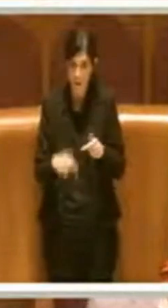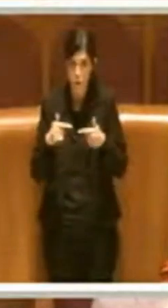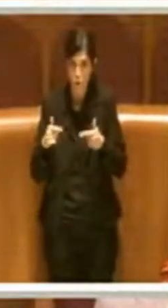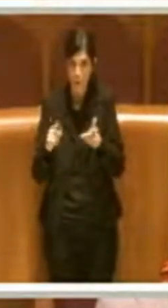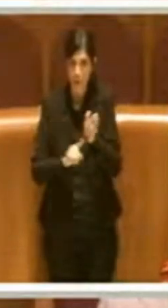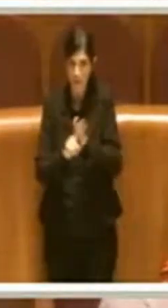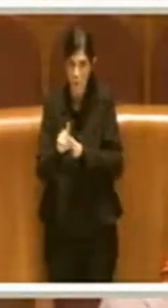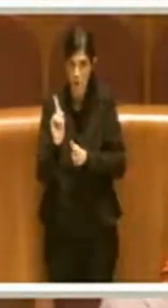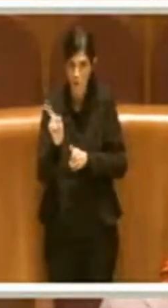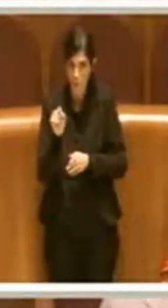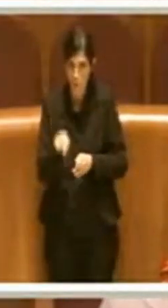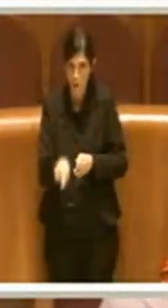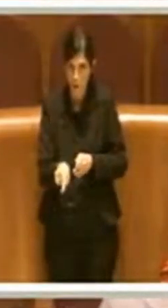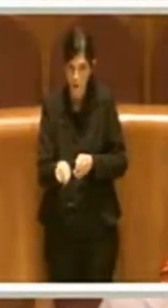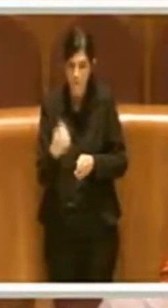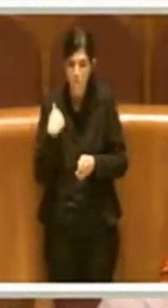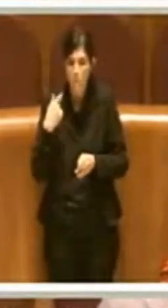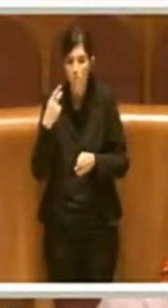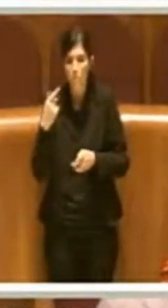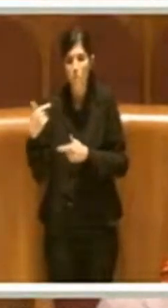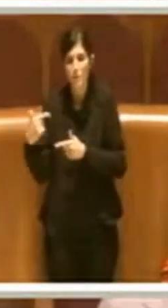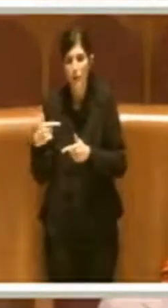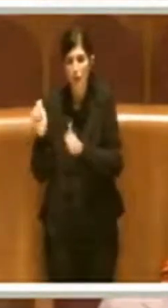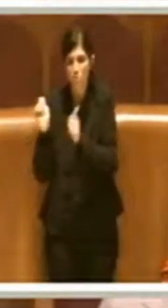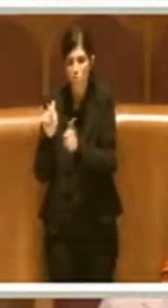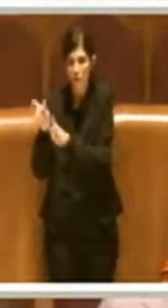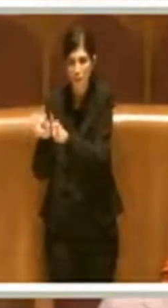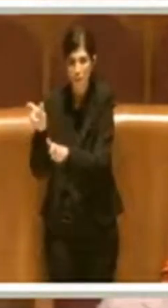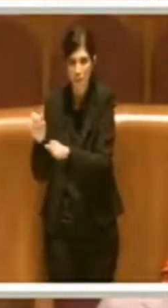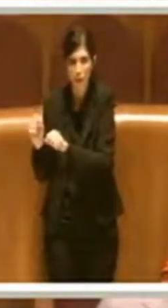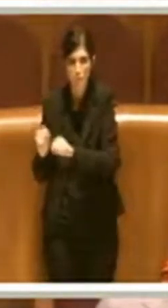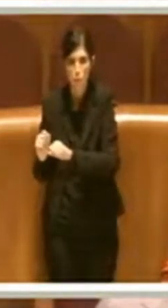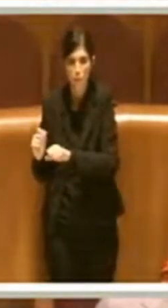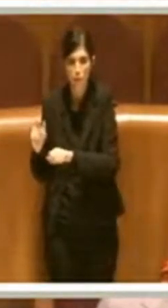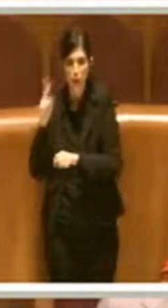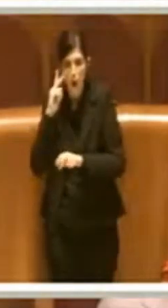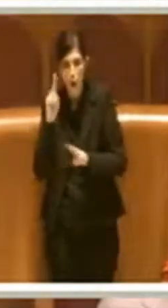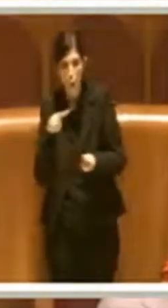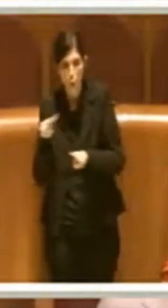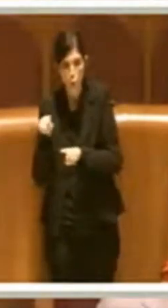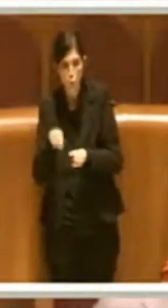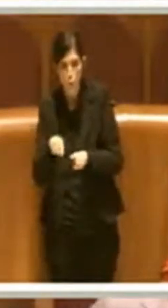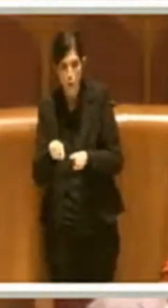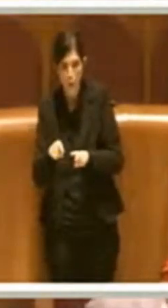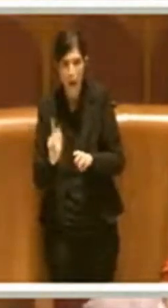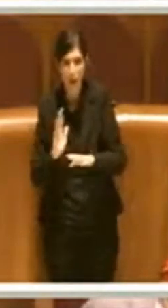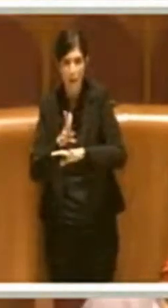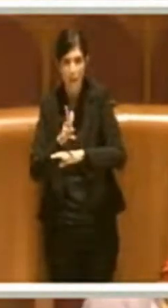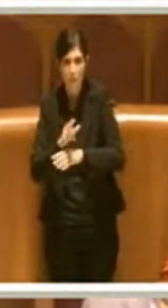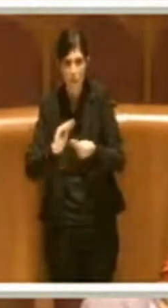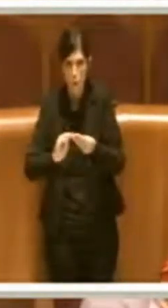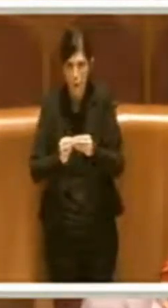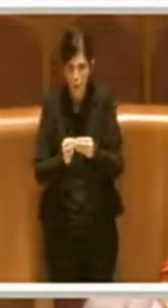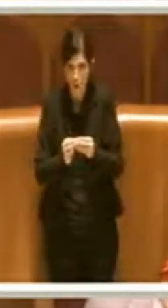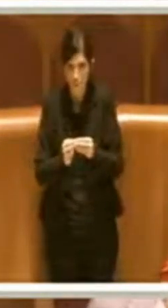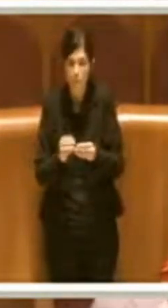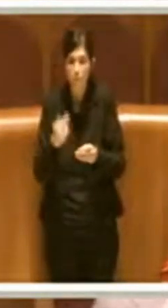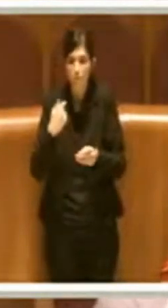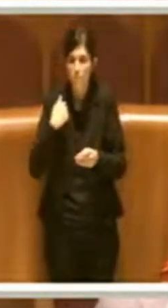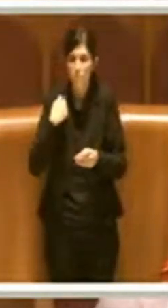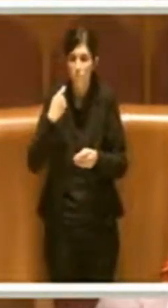cittadinanza quindi di verificare e controllare gli stati di avanzamento di questi interventi. Quindi,